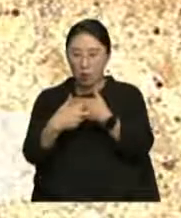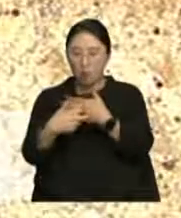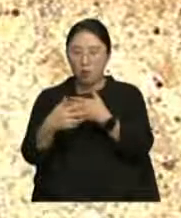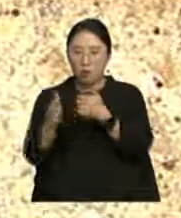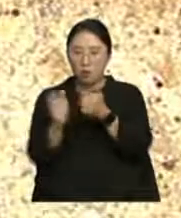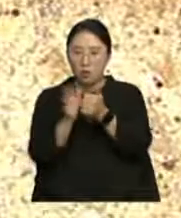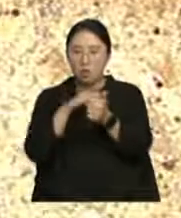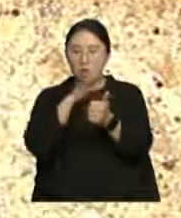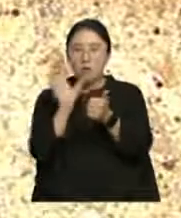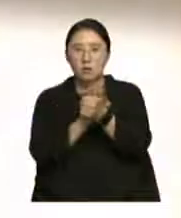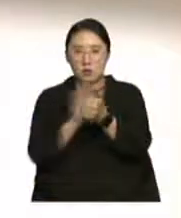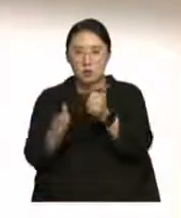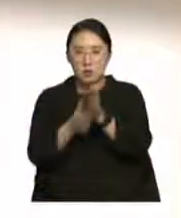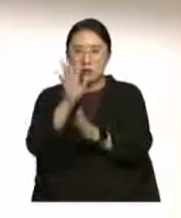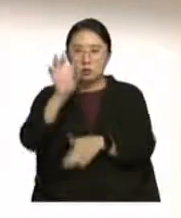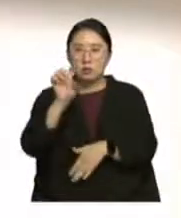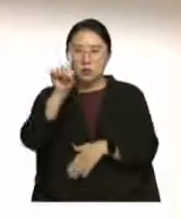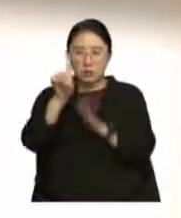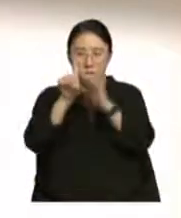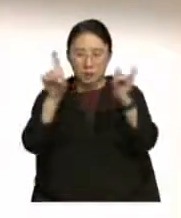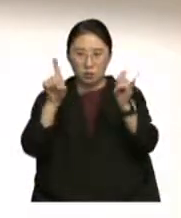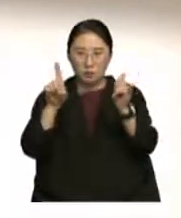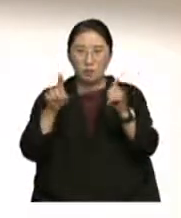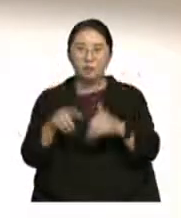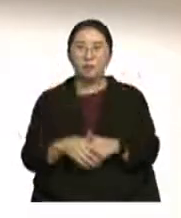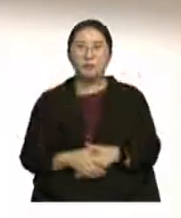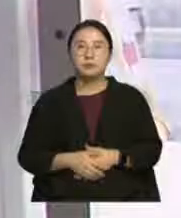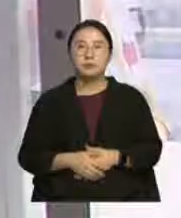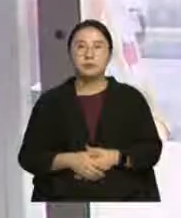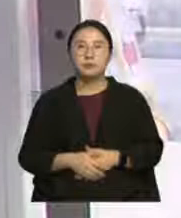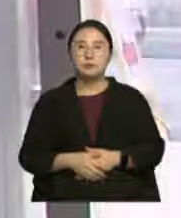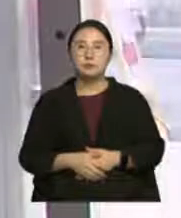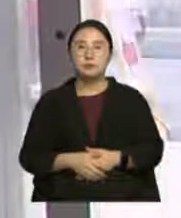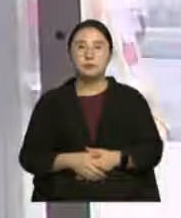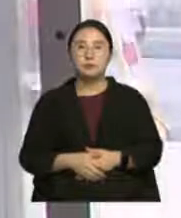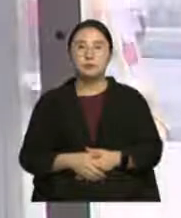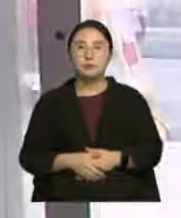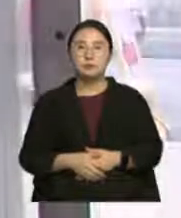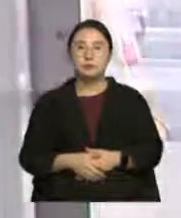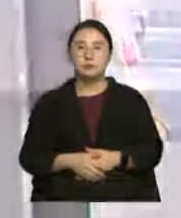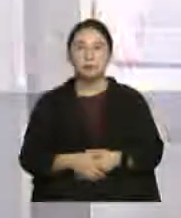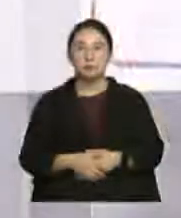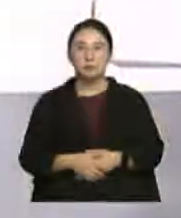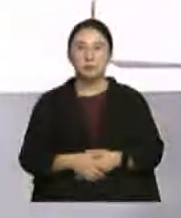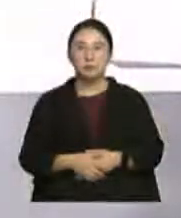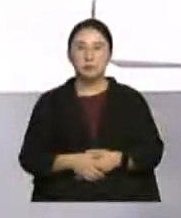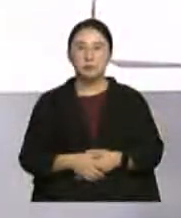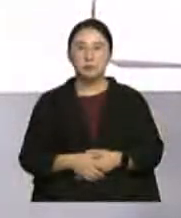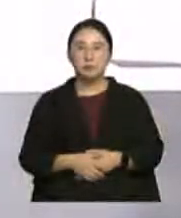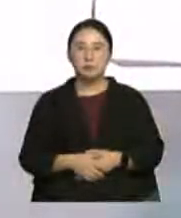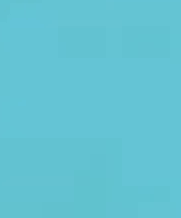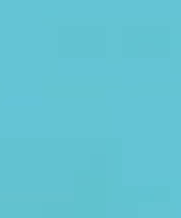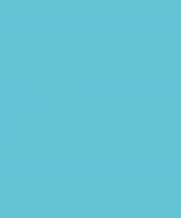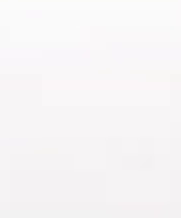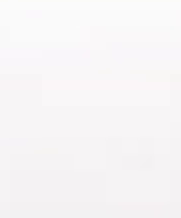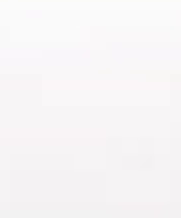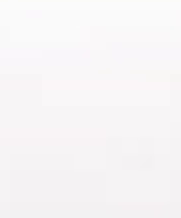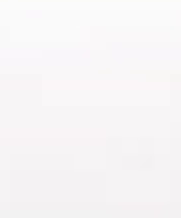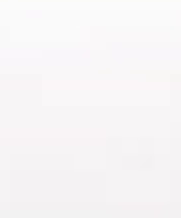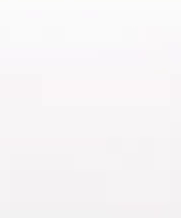요양시설 관련 41 명으로 집계됐습니다 딜 i've 서울 경기 케이블 tv 발효 입니다